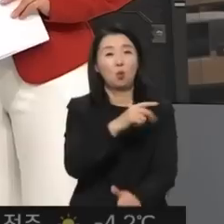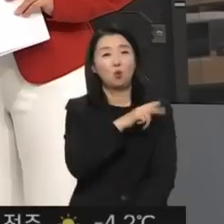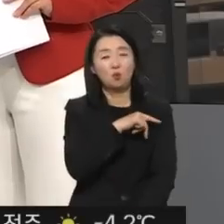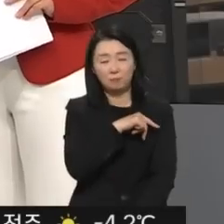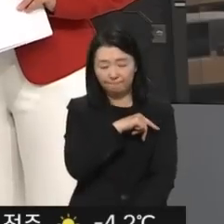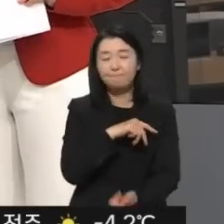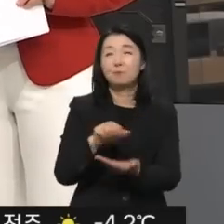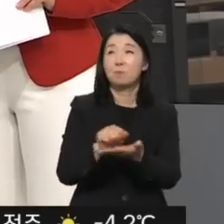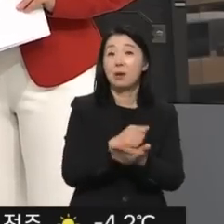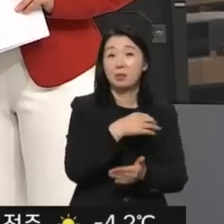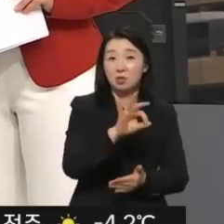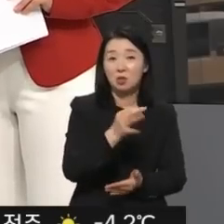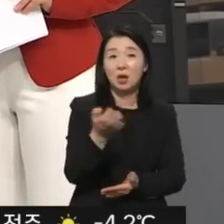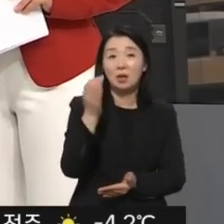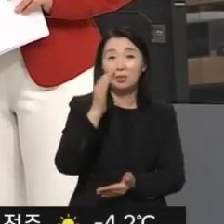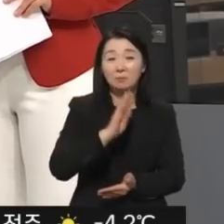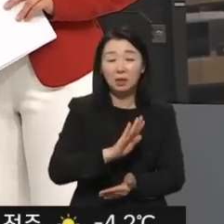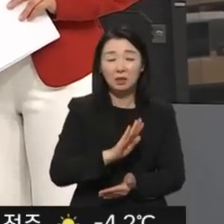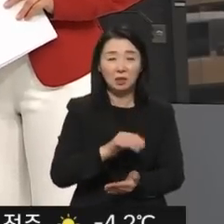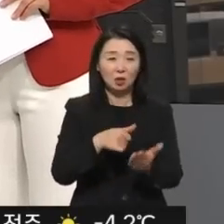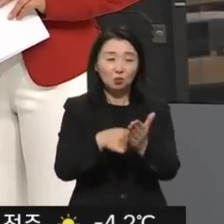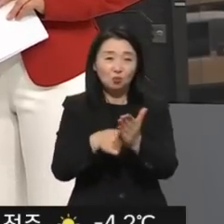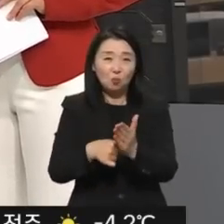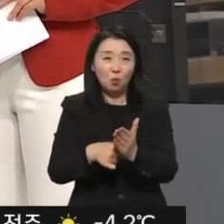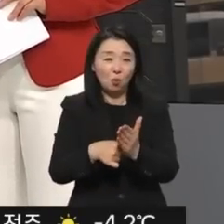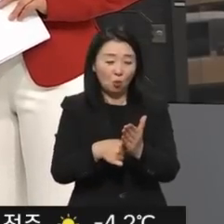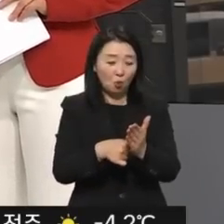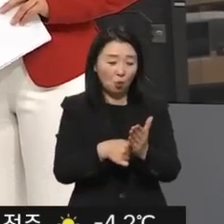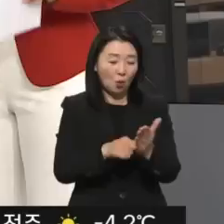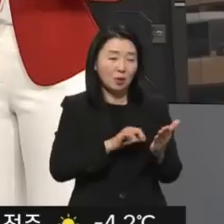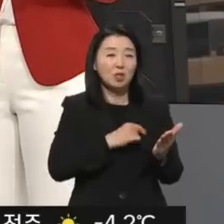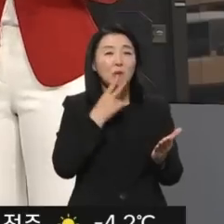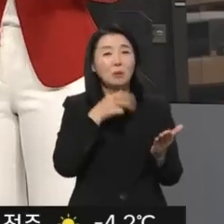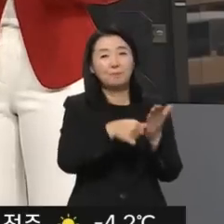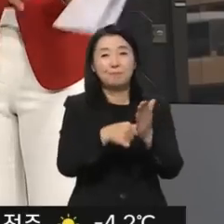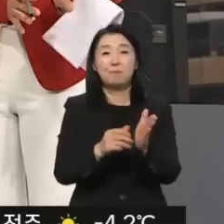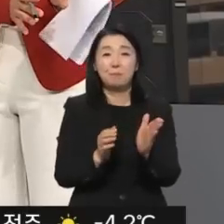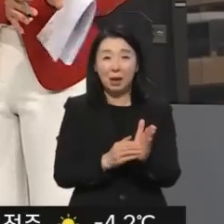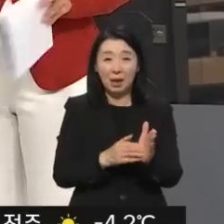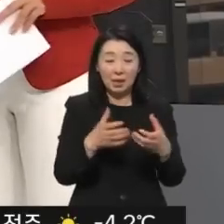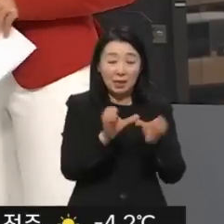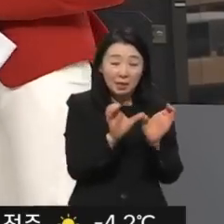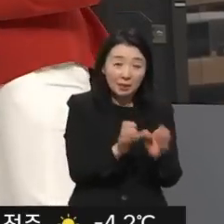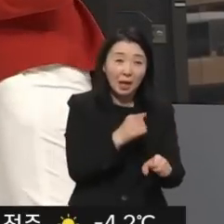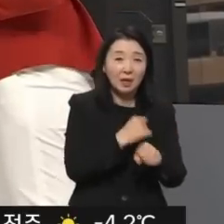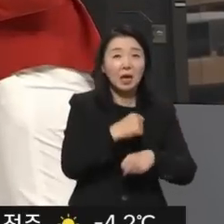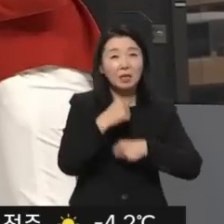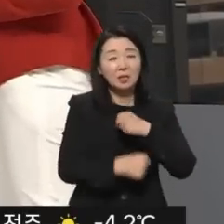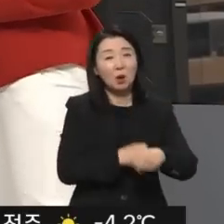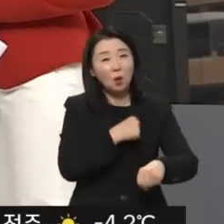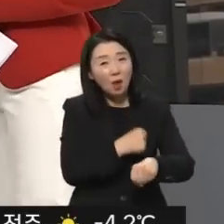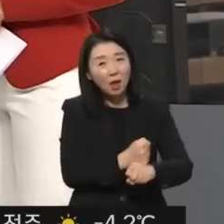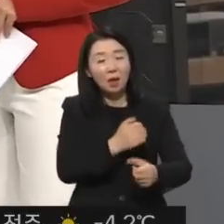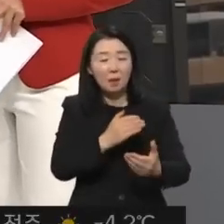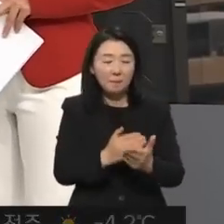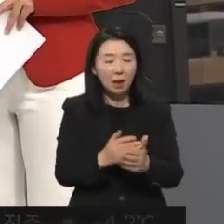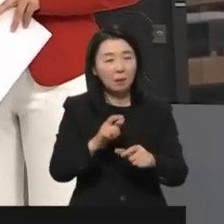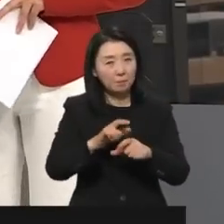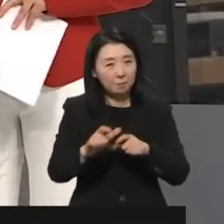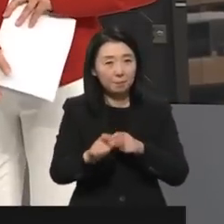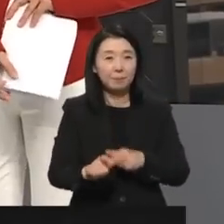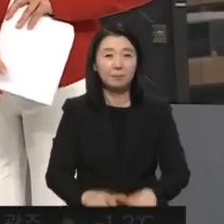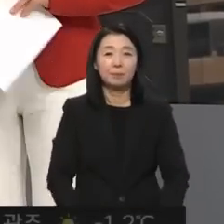있습니다. 다만 무기명으로 이루어지는 체포동의안 표결의 경우에는 당론으로 할지 자율로 할지 아직은 좀